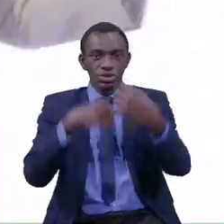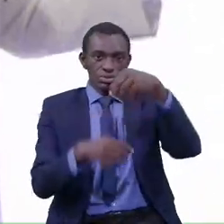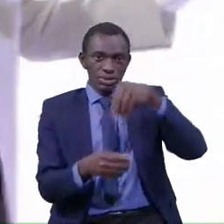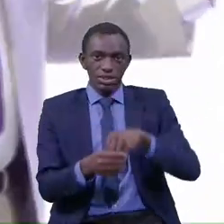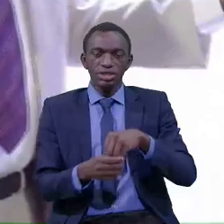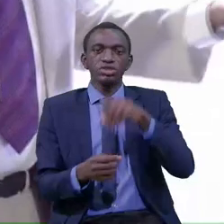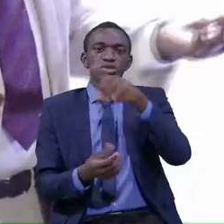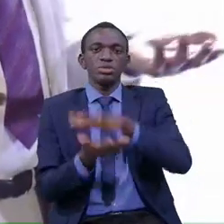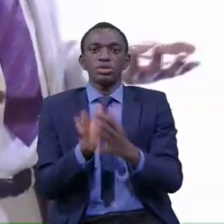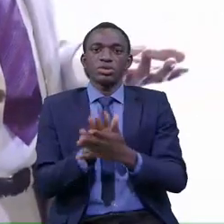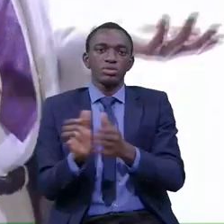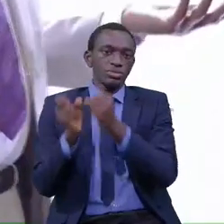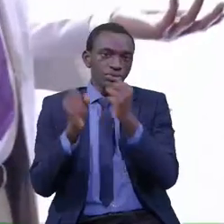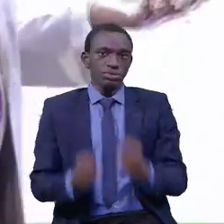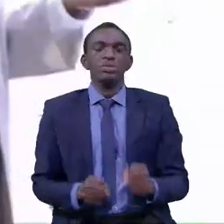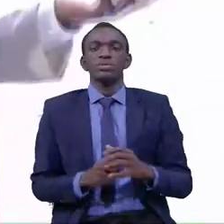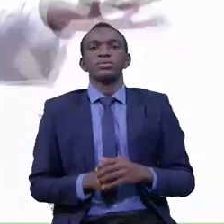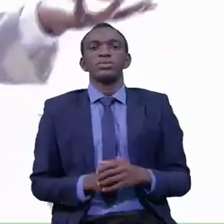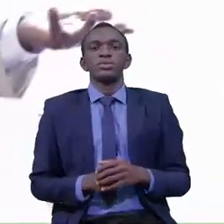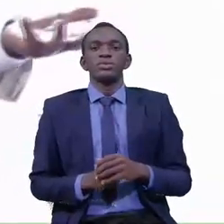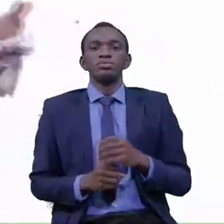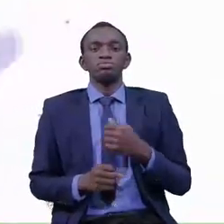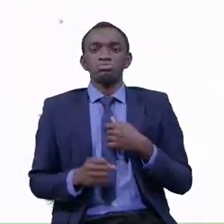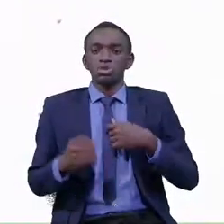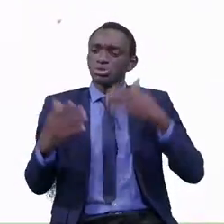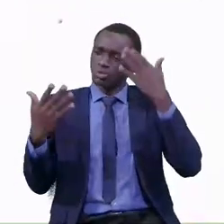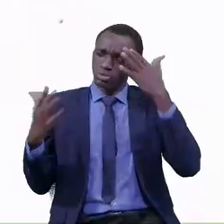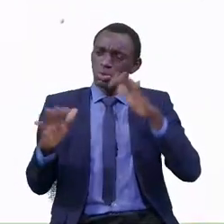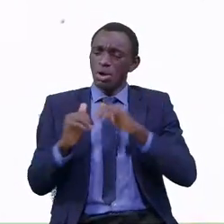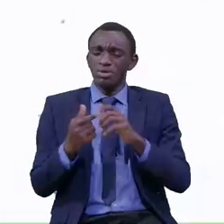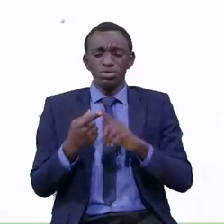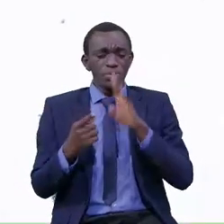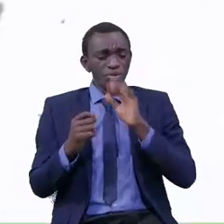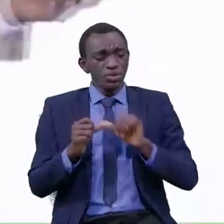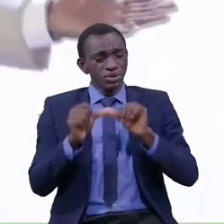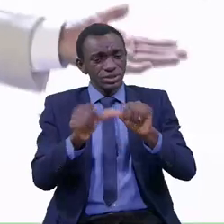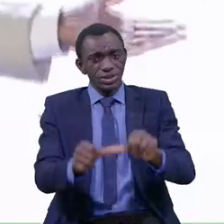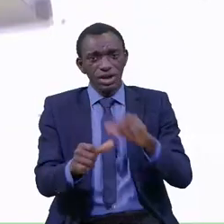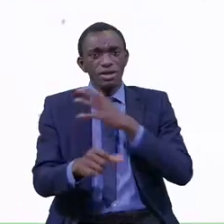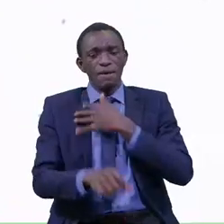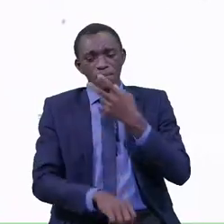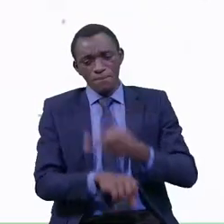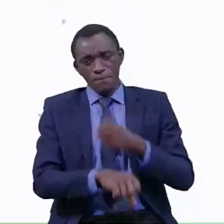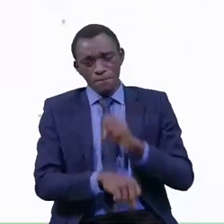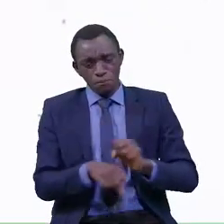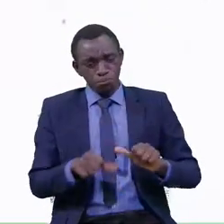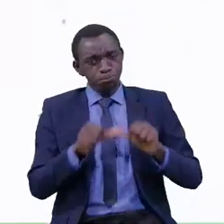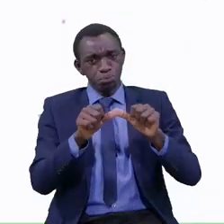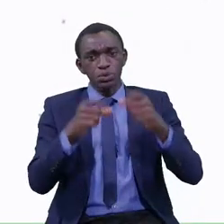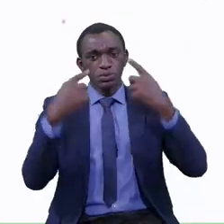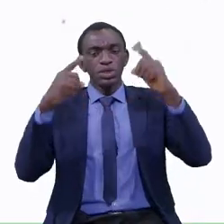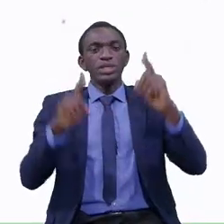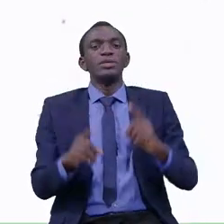fort. Oh, je ne sais pas comment être consistant et ferme dans ce que je dois faire. La grâce